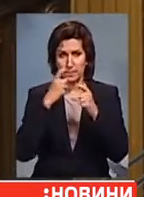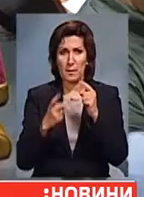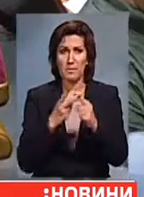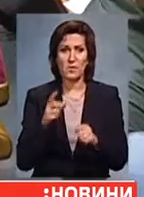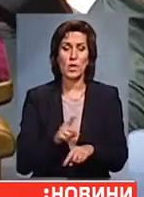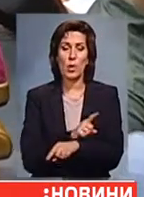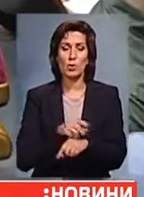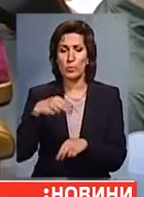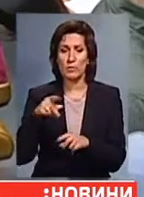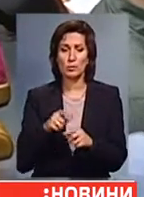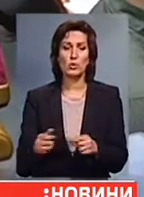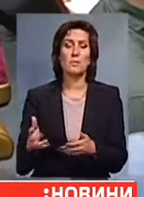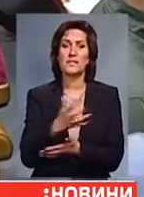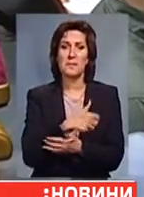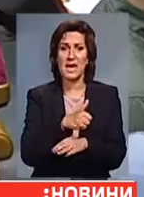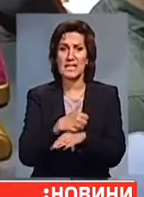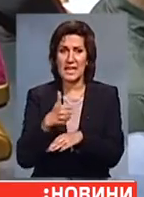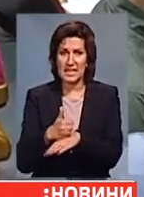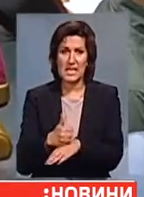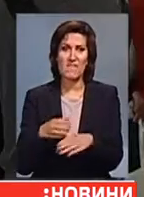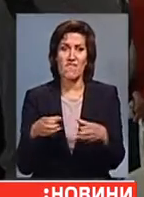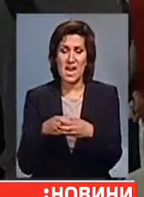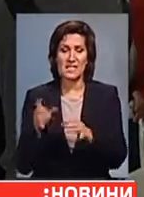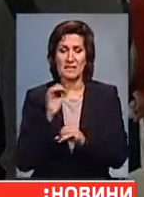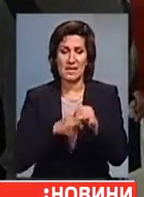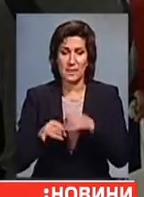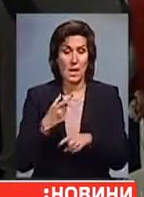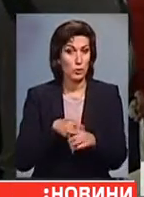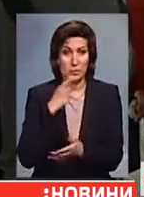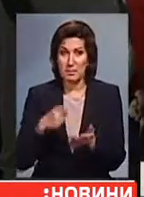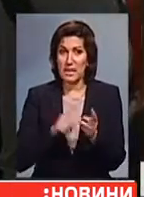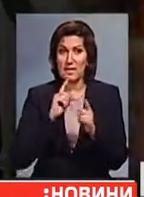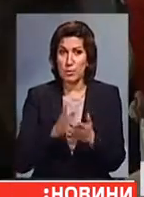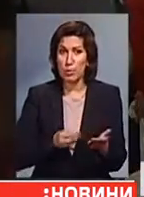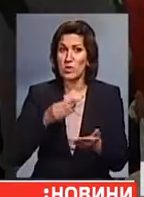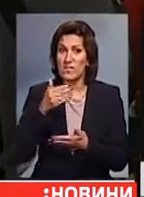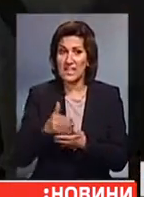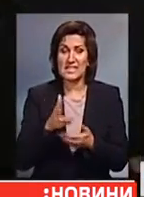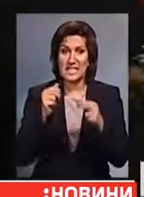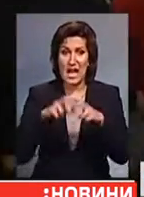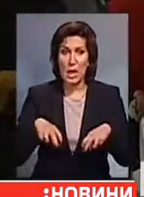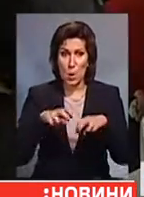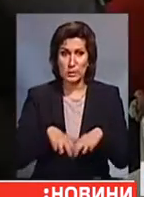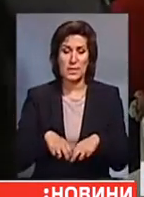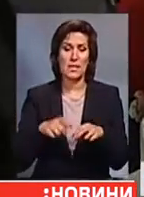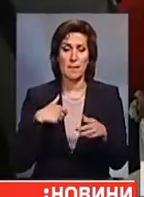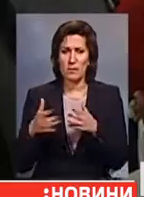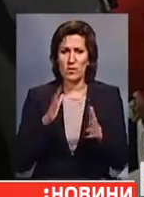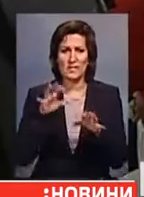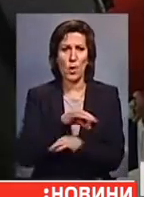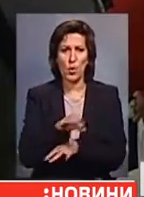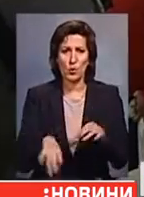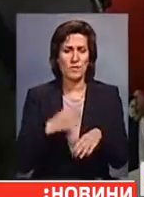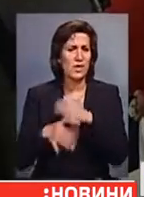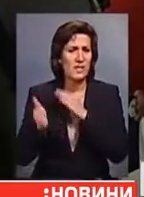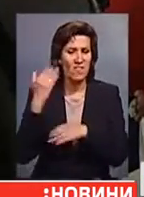півторигодинну перерву, щоб зібрати лідерів фракцій на нараду. Якщо і ці питання не будуть винесені на розгляд, бо ми підготували законопроекти,